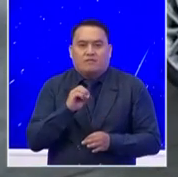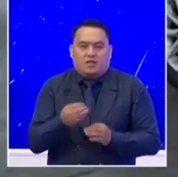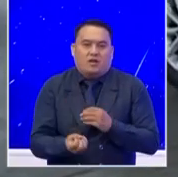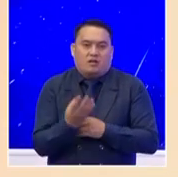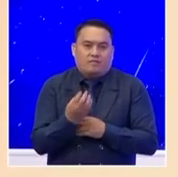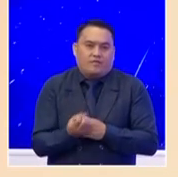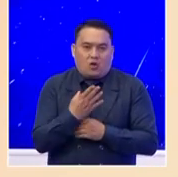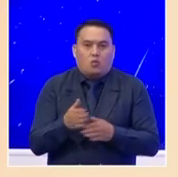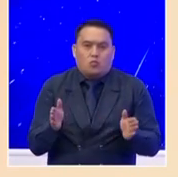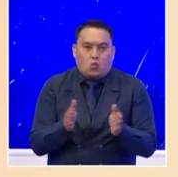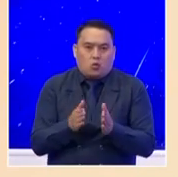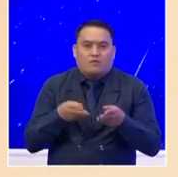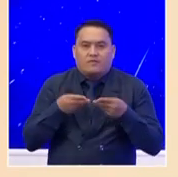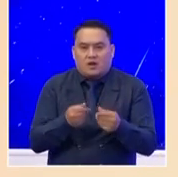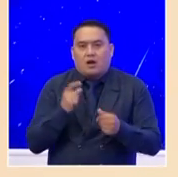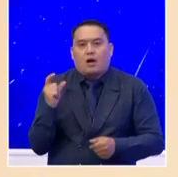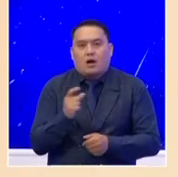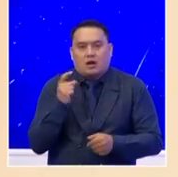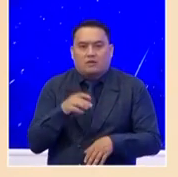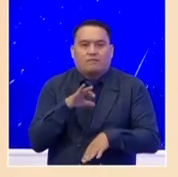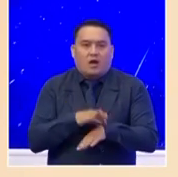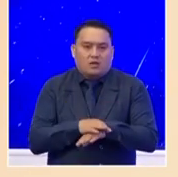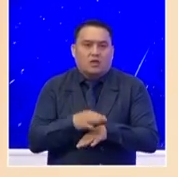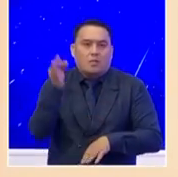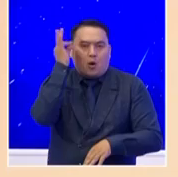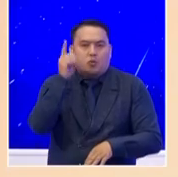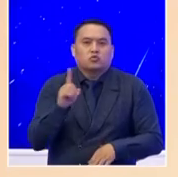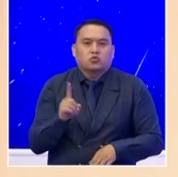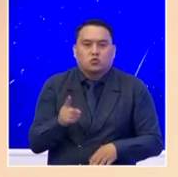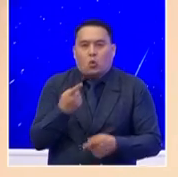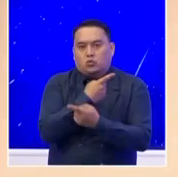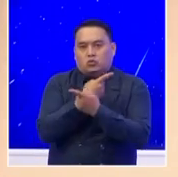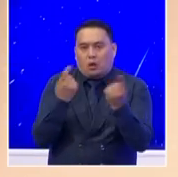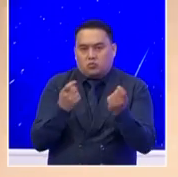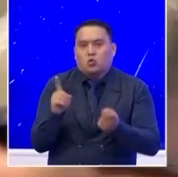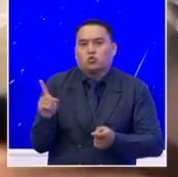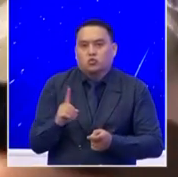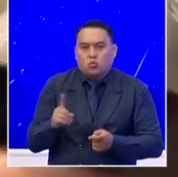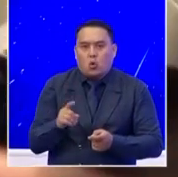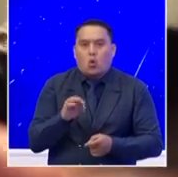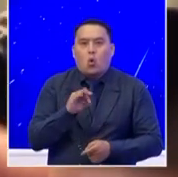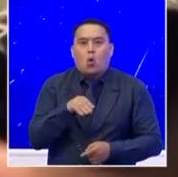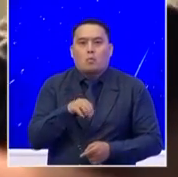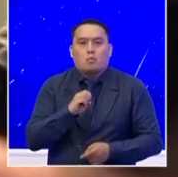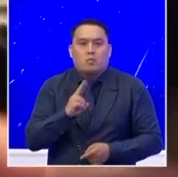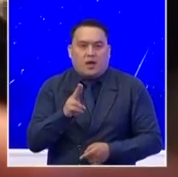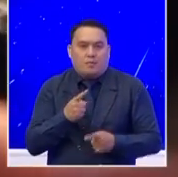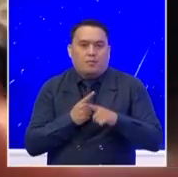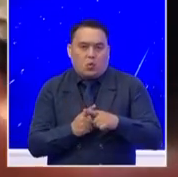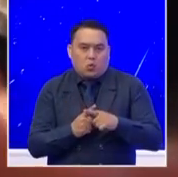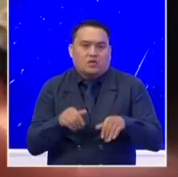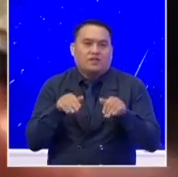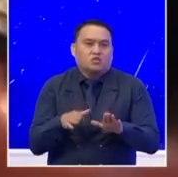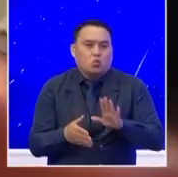это, отметили в ведомстве, влияет ряд экономических факторов. Напомним, ранее сообщалось о том, что страны-участницы ОПЕК+, в